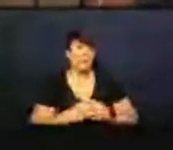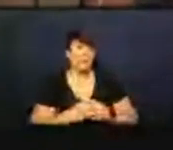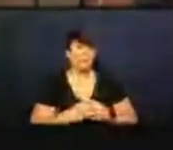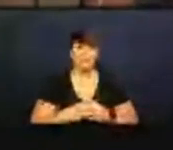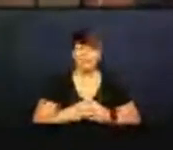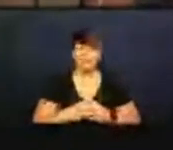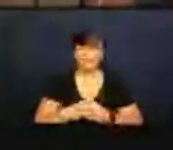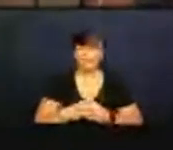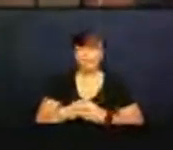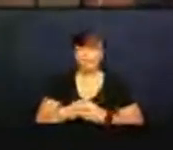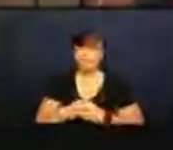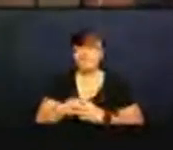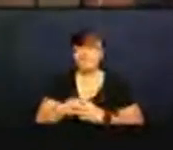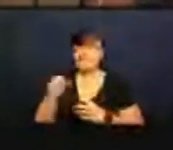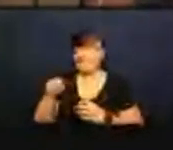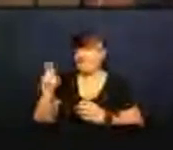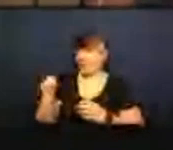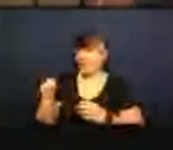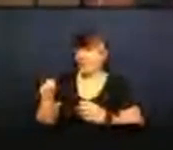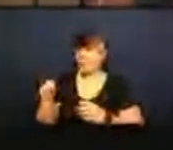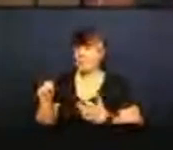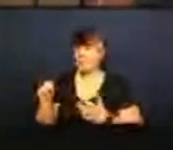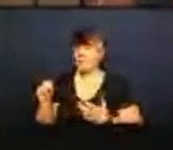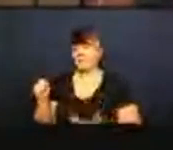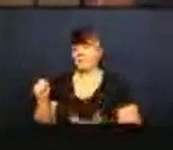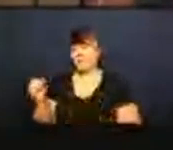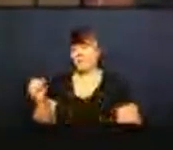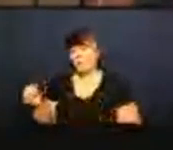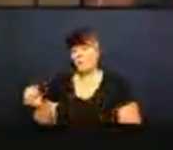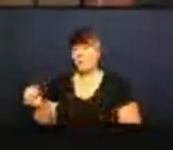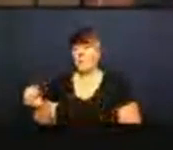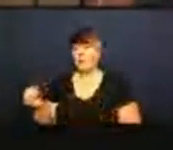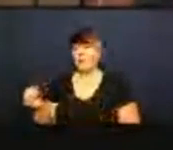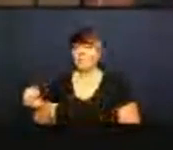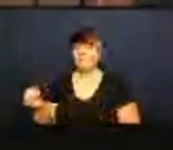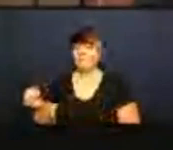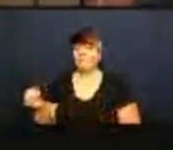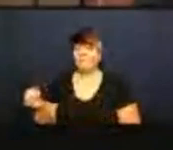ya watoto? Ndiyo na hapana.